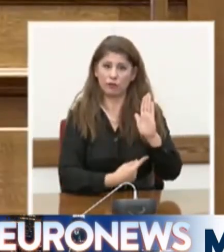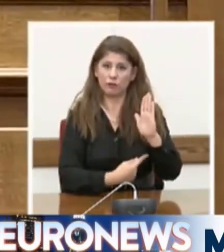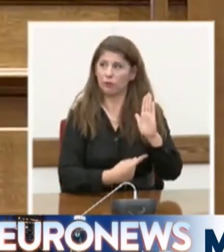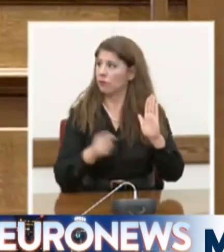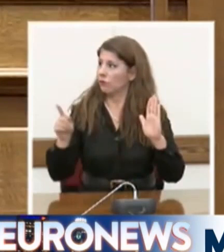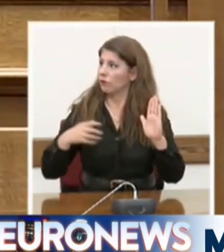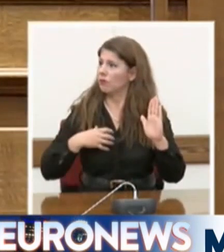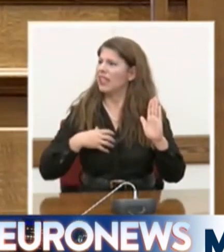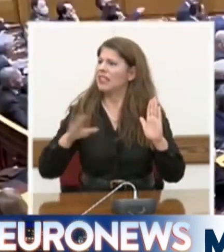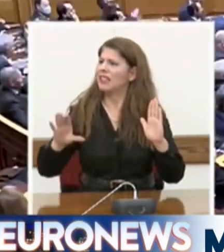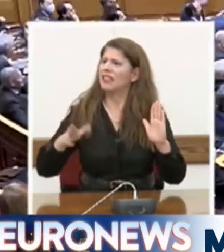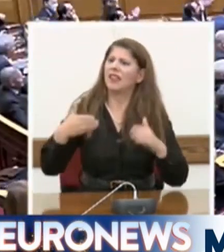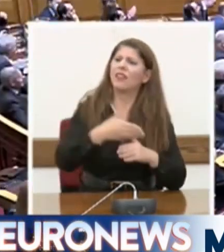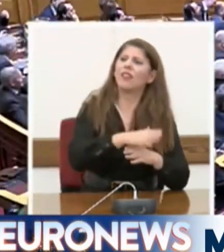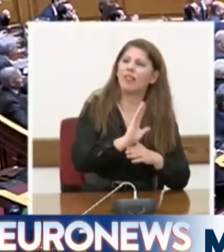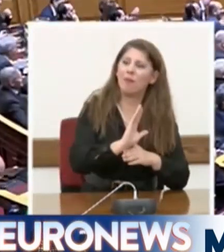Mitsotakis.